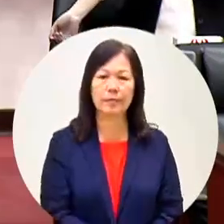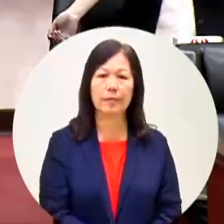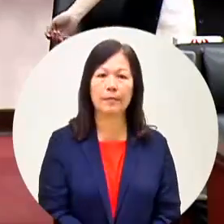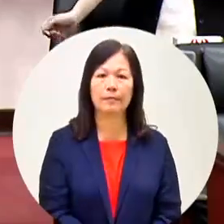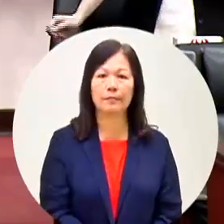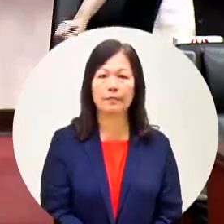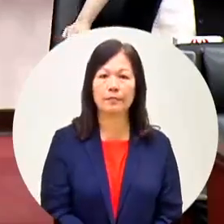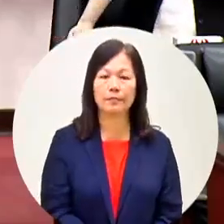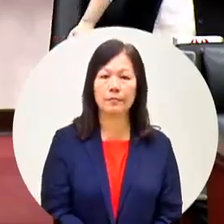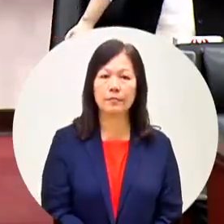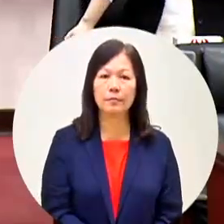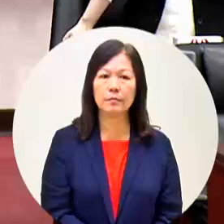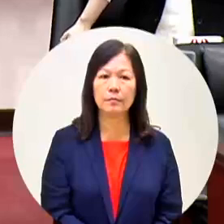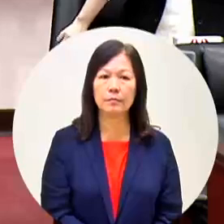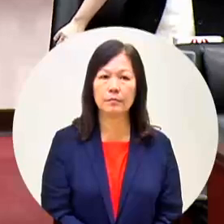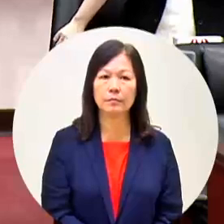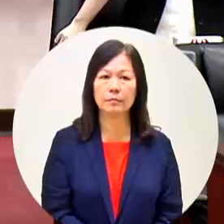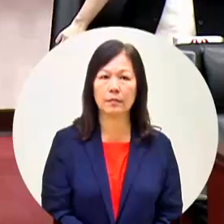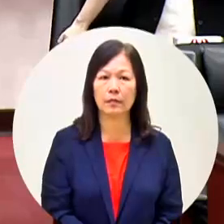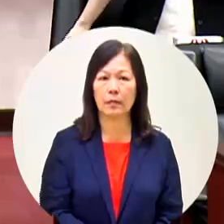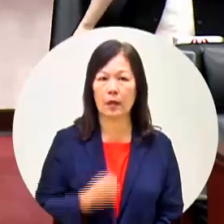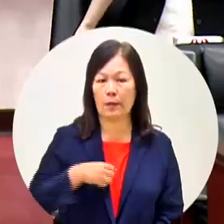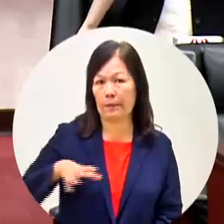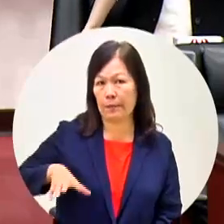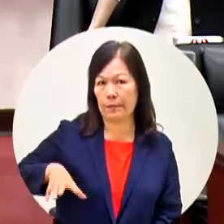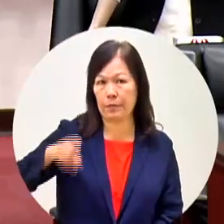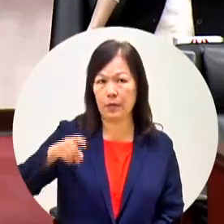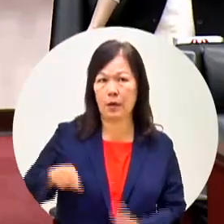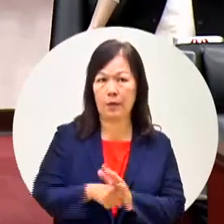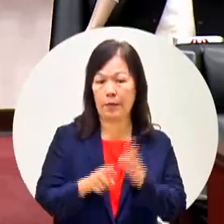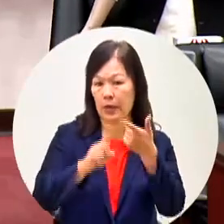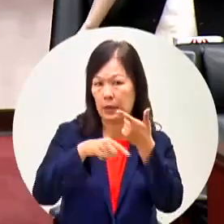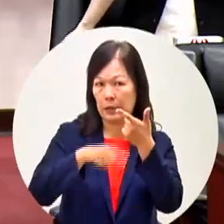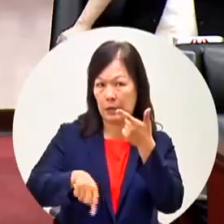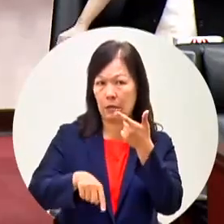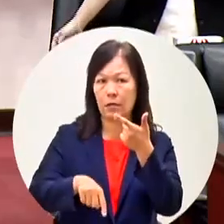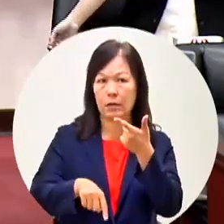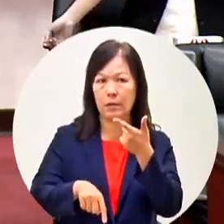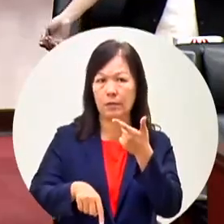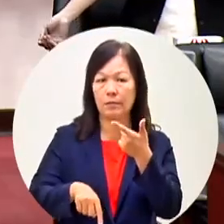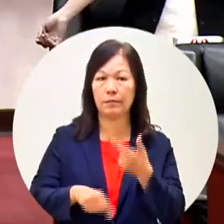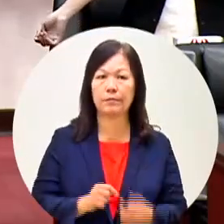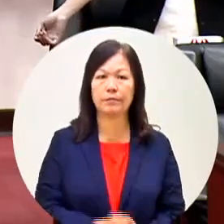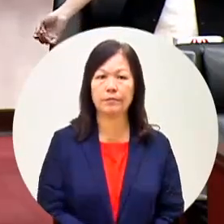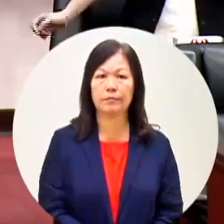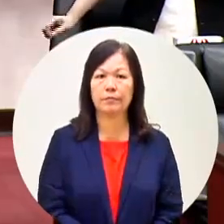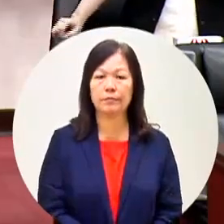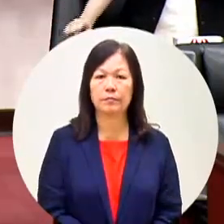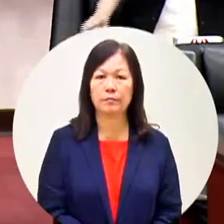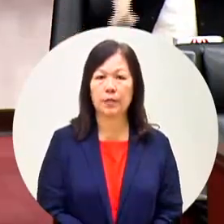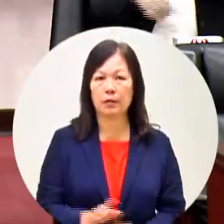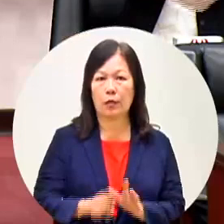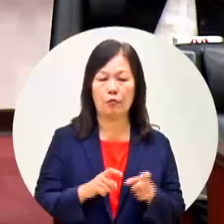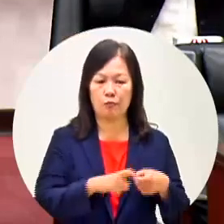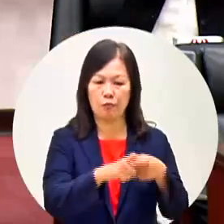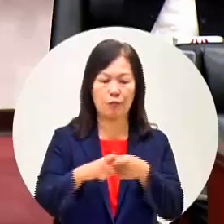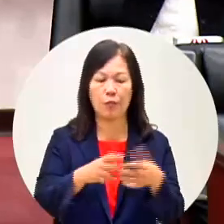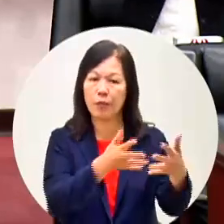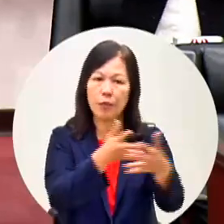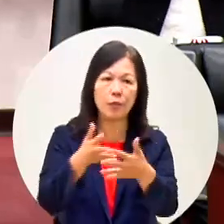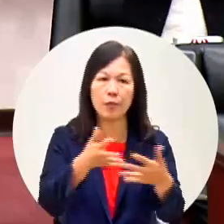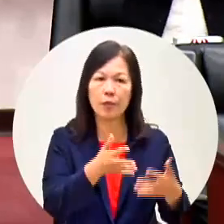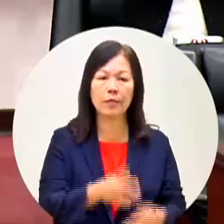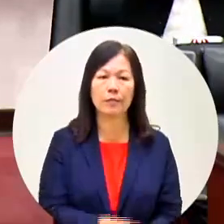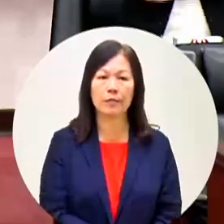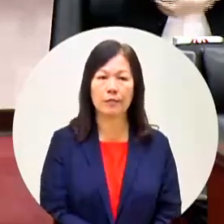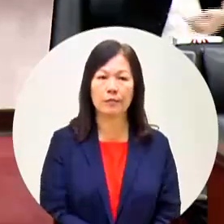首先，阮六位吼，啊，伫遮就是联合执行啦吼。啊，伫遮，首先，阮